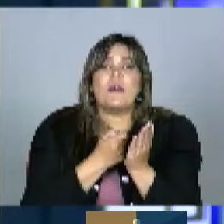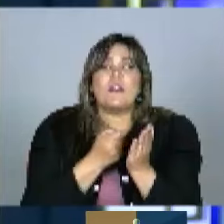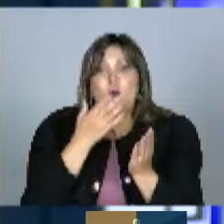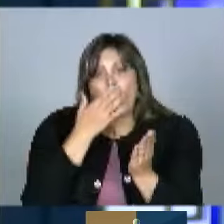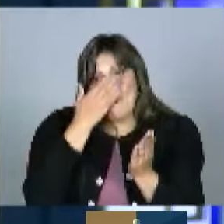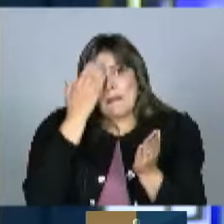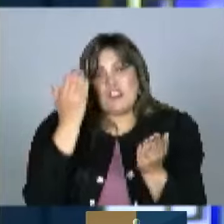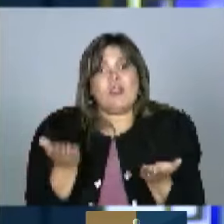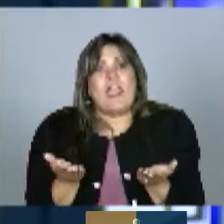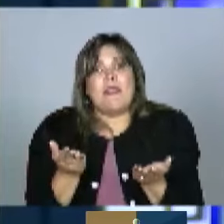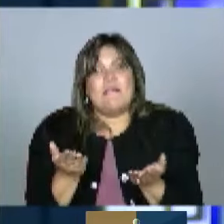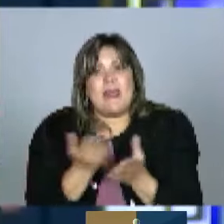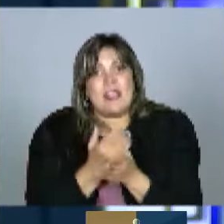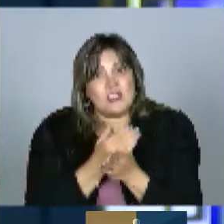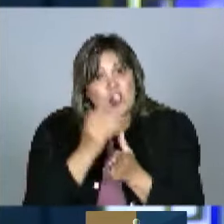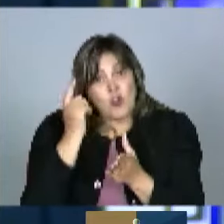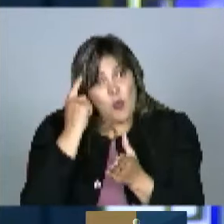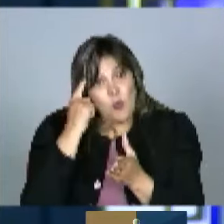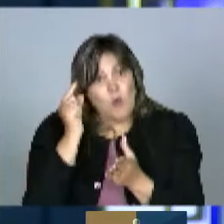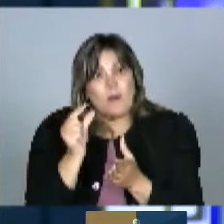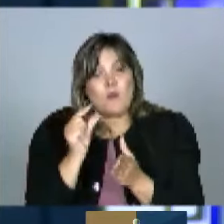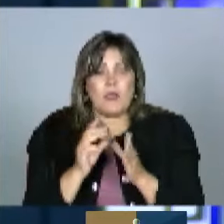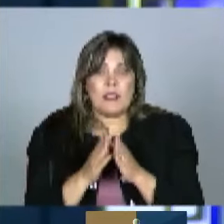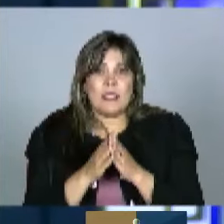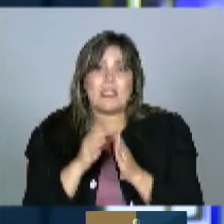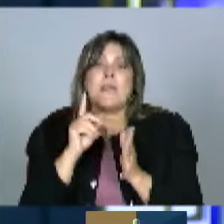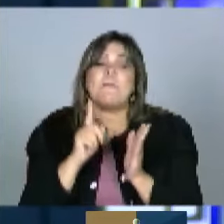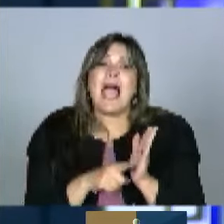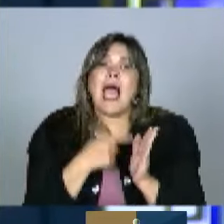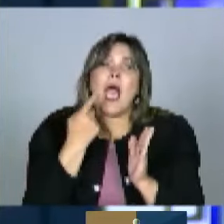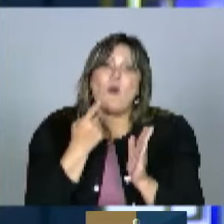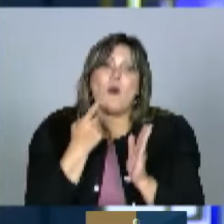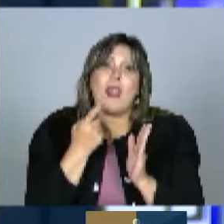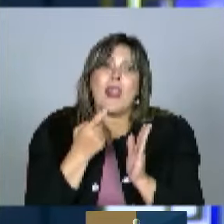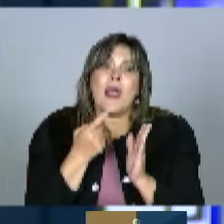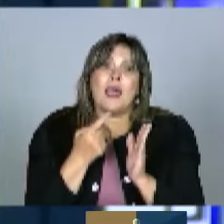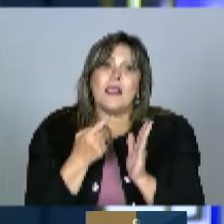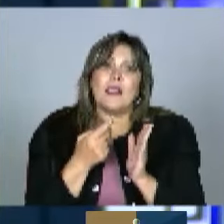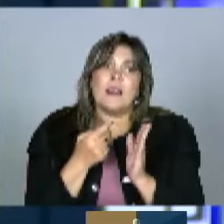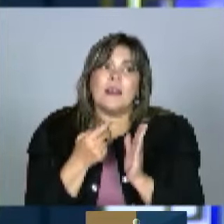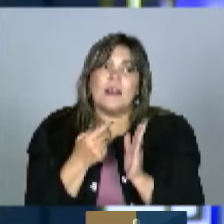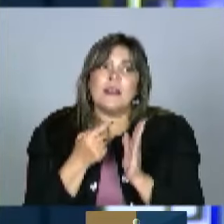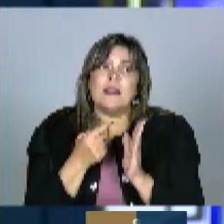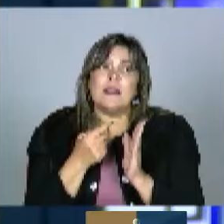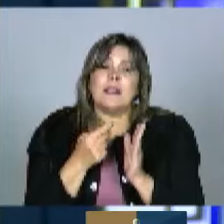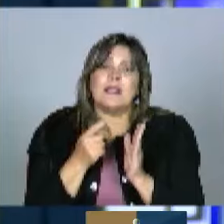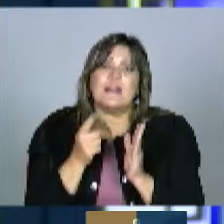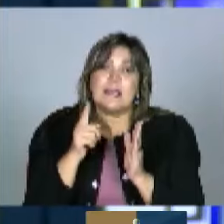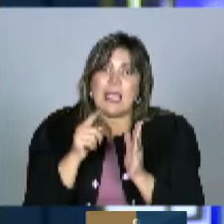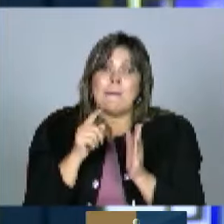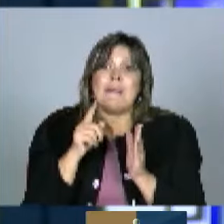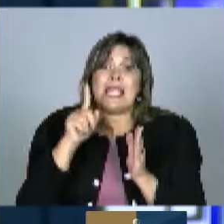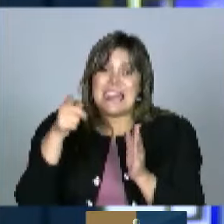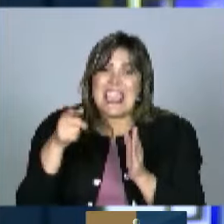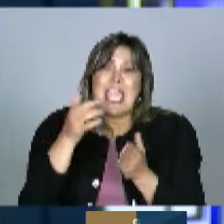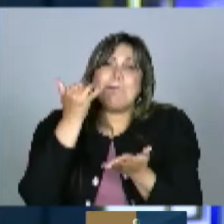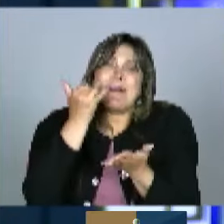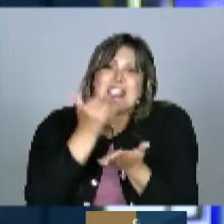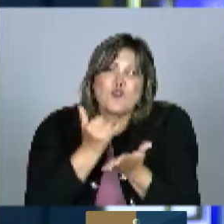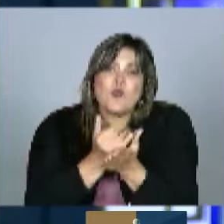يعرف ان هو مصاب بش يعني اول حاجه اللي هي د دعوه حجر حجر على الولد حجر على الزوج عشان